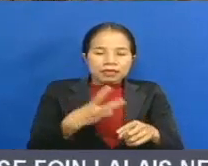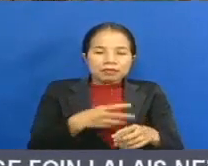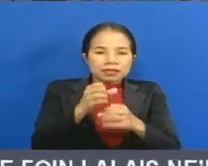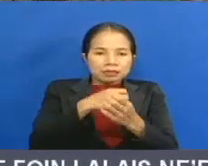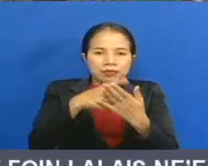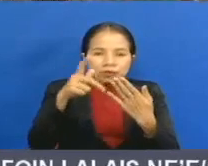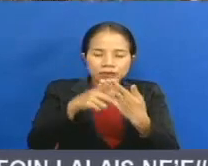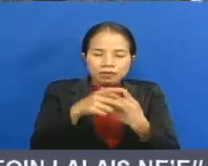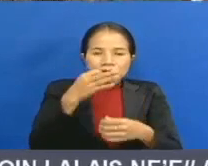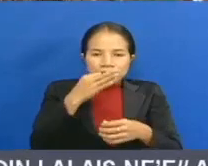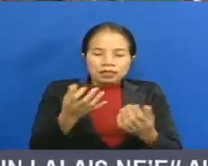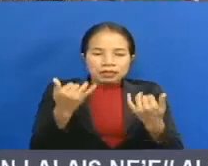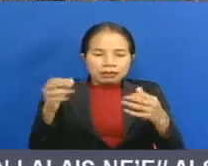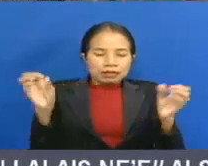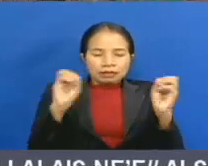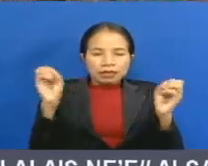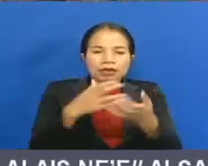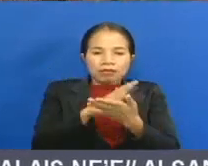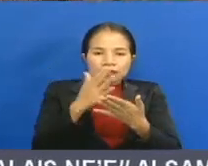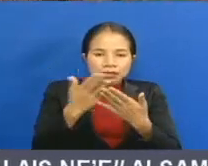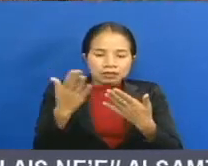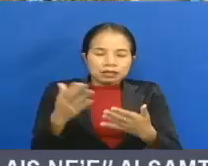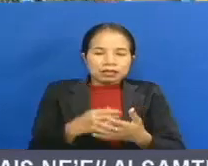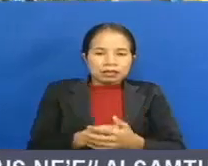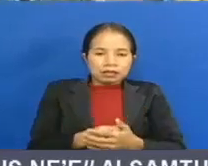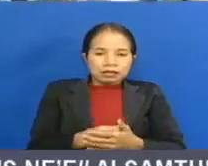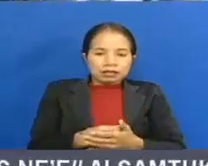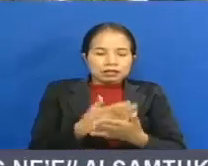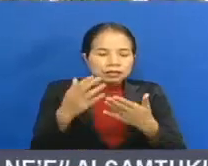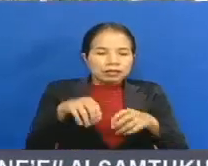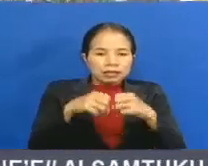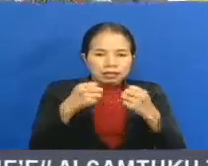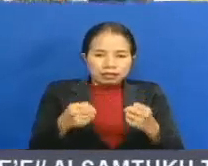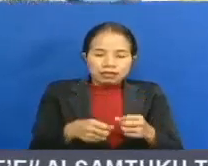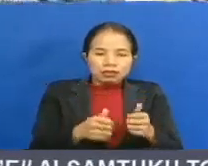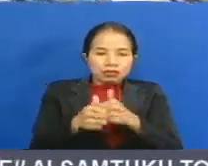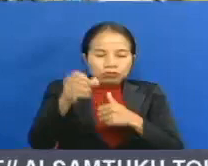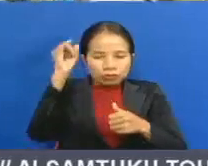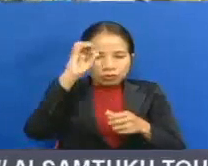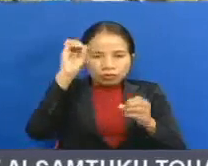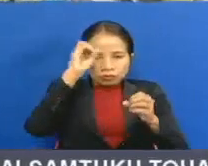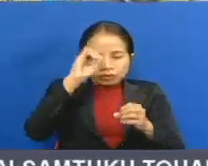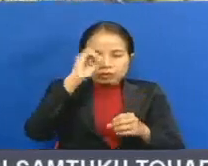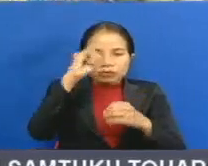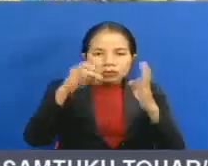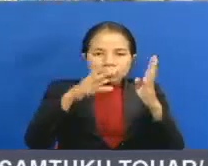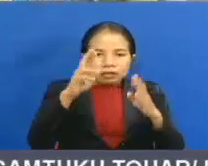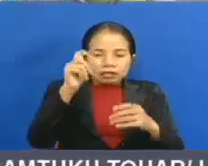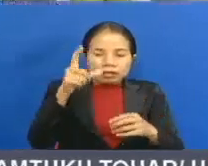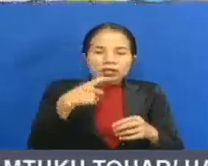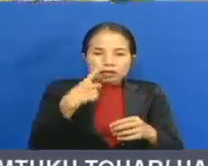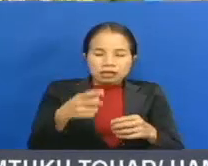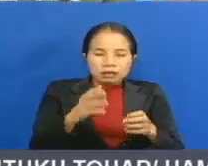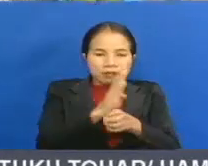be agora na rakne ema la hola ami sasangida. Agora sasang sai do rokte. Tur observação jornalista RTTeli nota kata. Negociante Barak